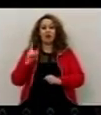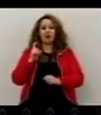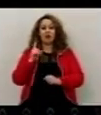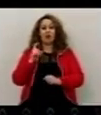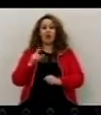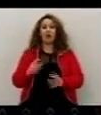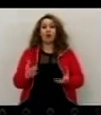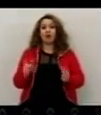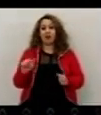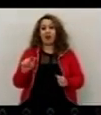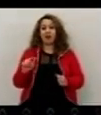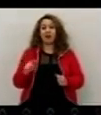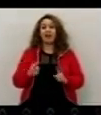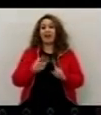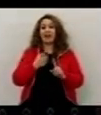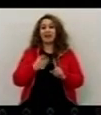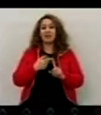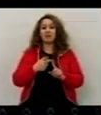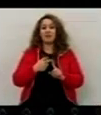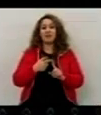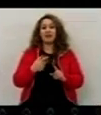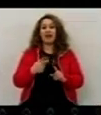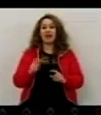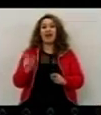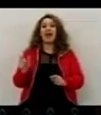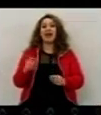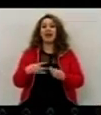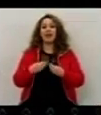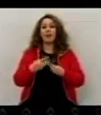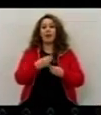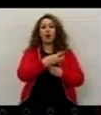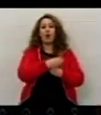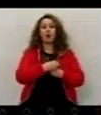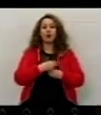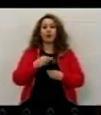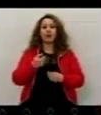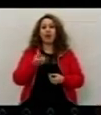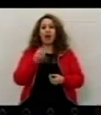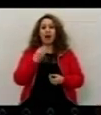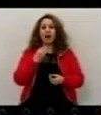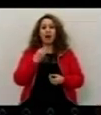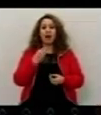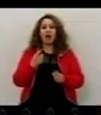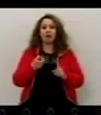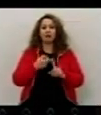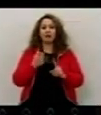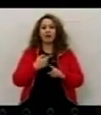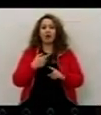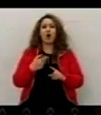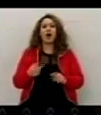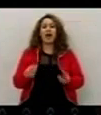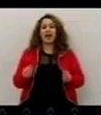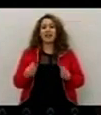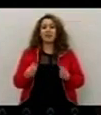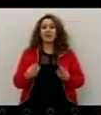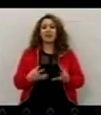العقاري وخصائصها التي تجعل من منتجاتها ذات قيمة غذائية عالية وتنافسية. وهذا يتطلب